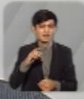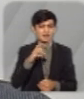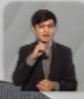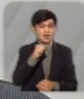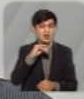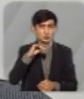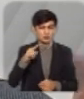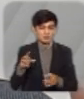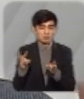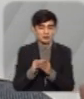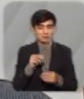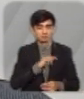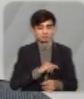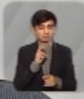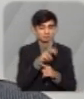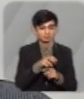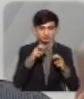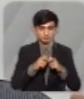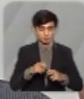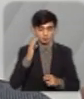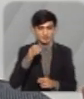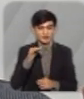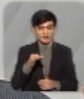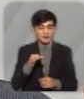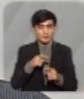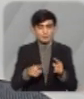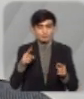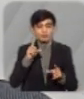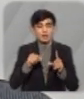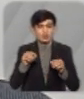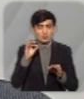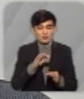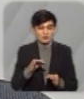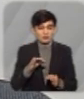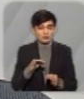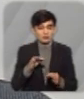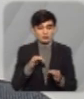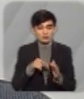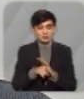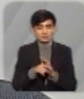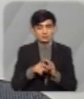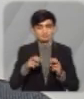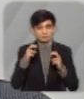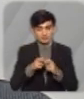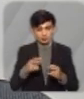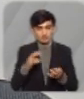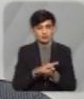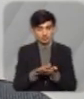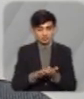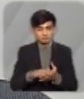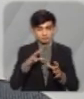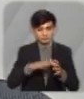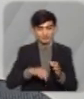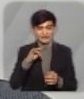первые струи должны быть сдоены, что вымя должно быть помыто, что после того, как молоко, значит, его надо процедить, потом его надо в